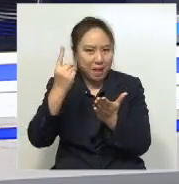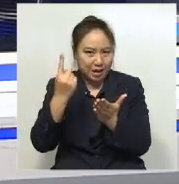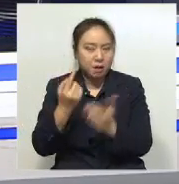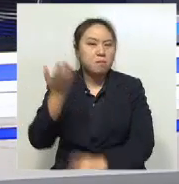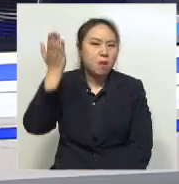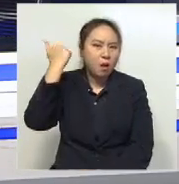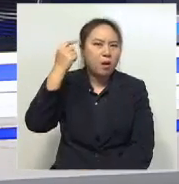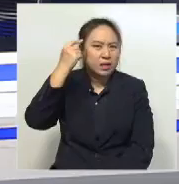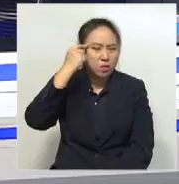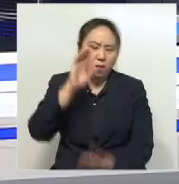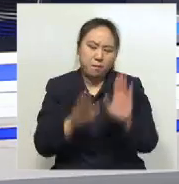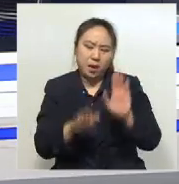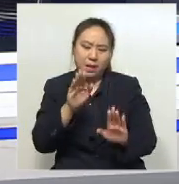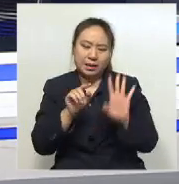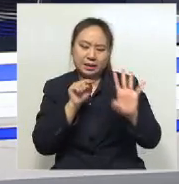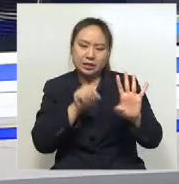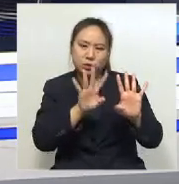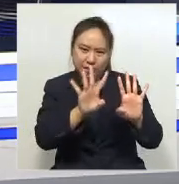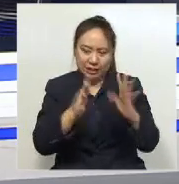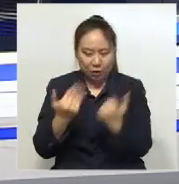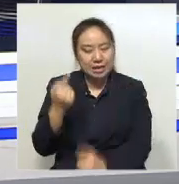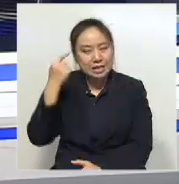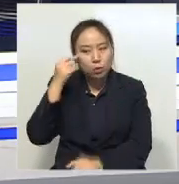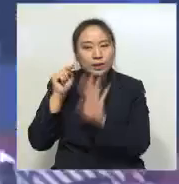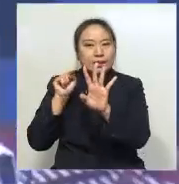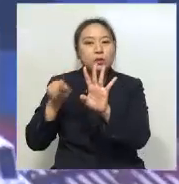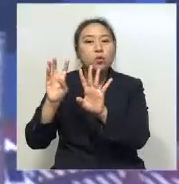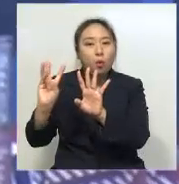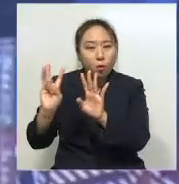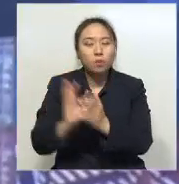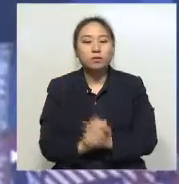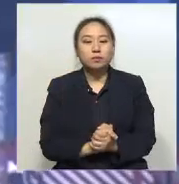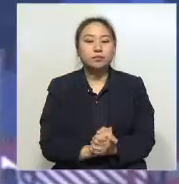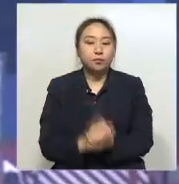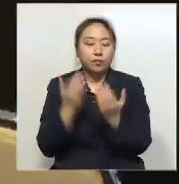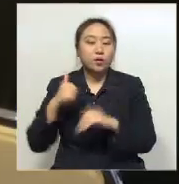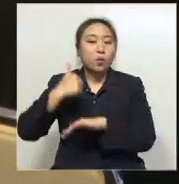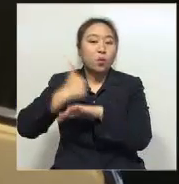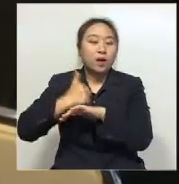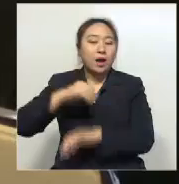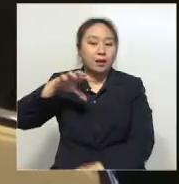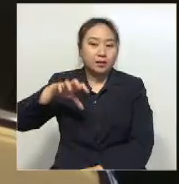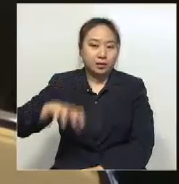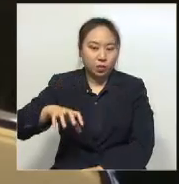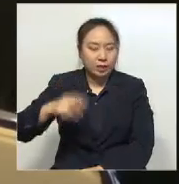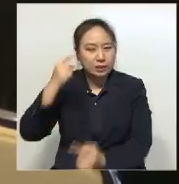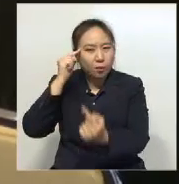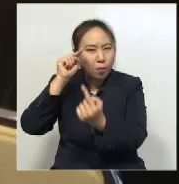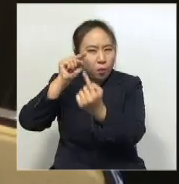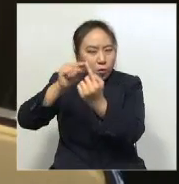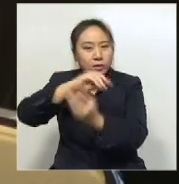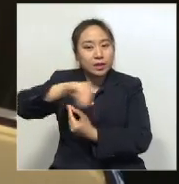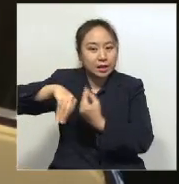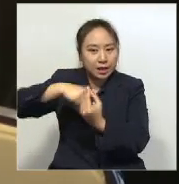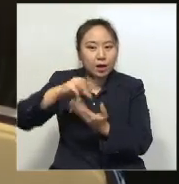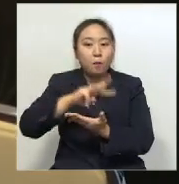ากเดิมที่คาดการว่าน่าจะอยู่ที่ร้อยละ 4.4 ค่ะโดยนายธนวัฒน์พลวิชัยผู้อำนวยการศูนย์พยากรเศรษฐกิจและธุรกิจม